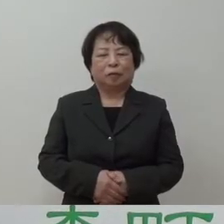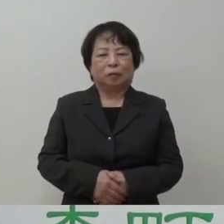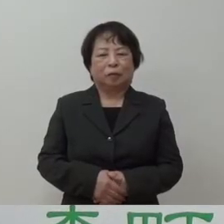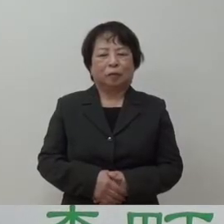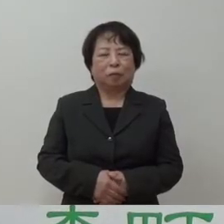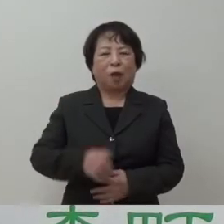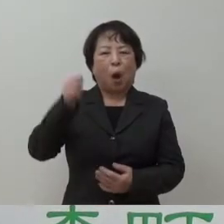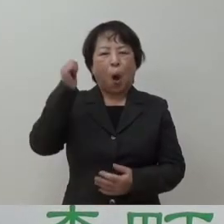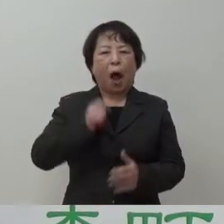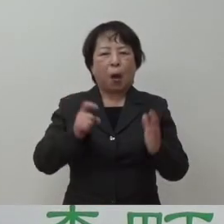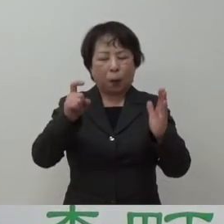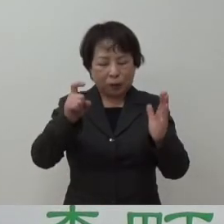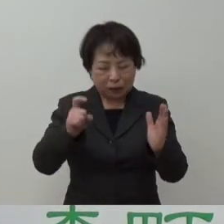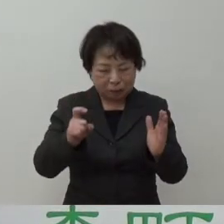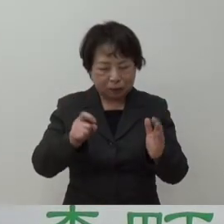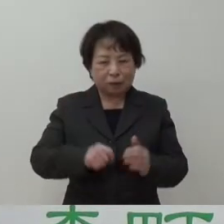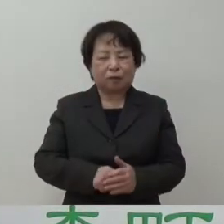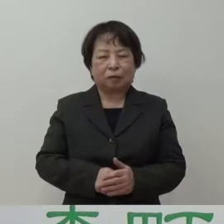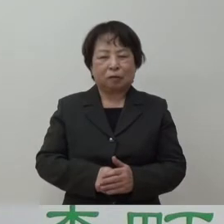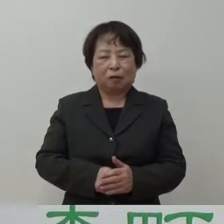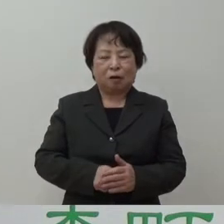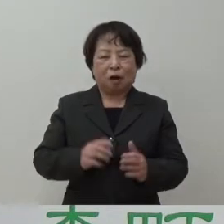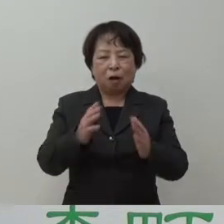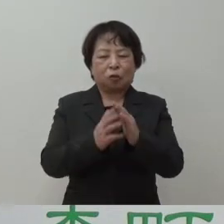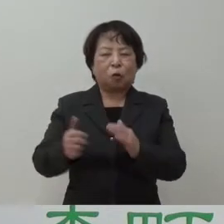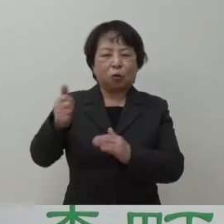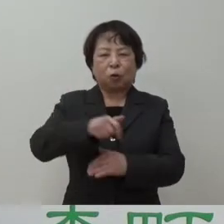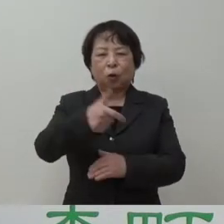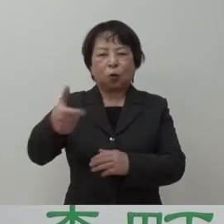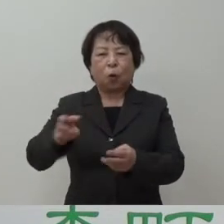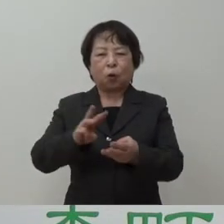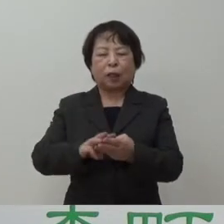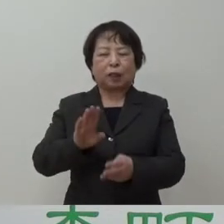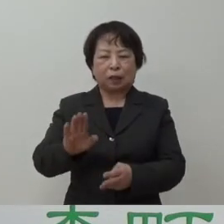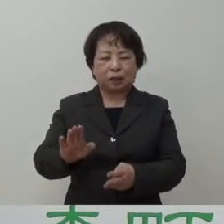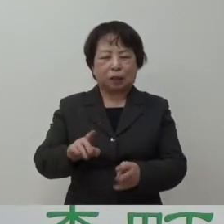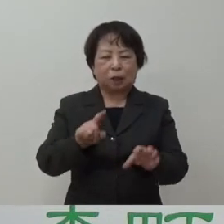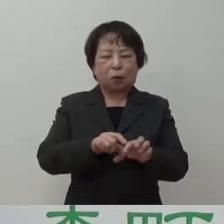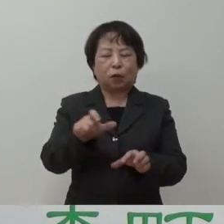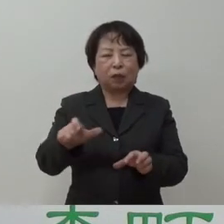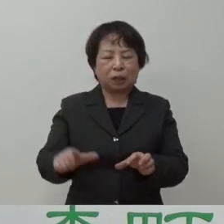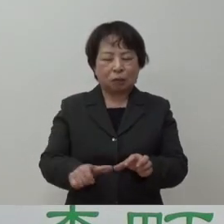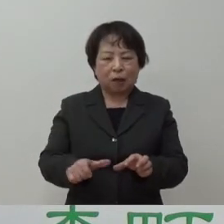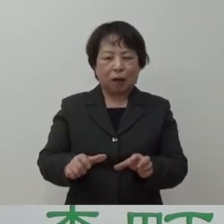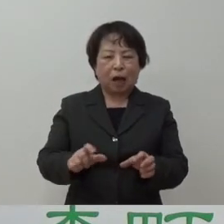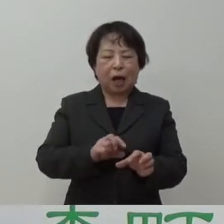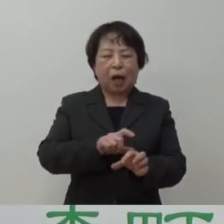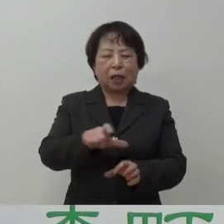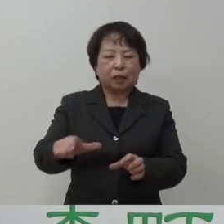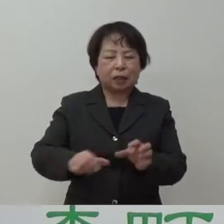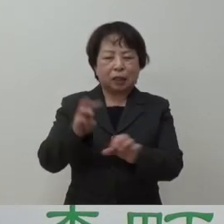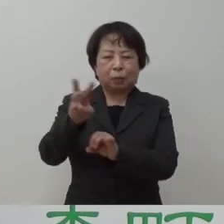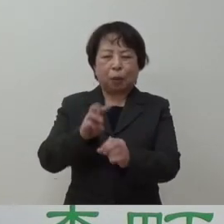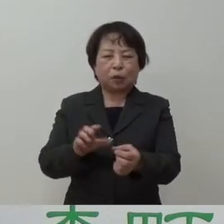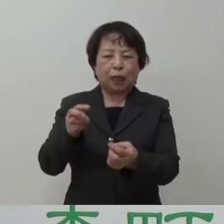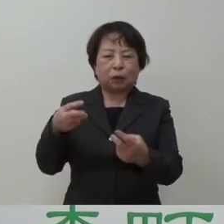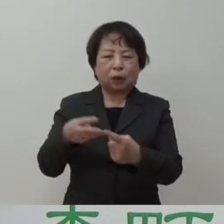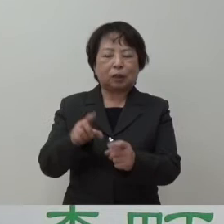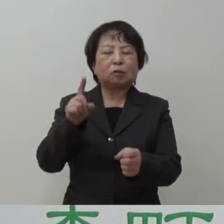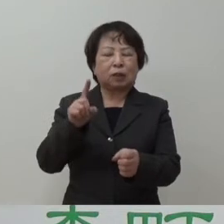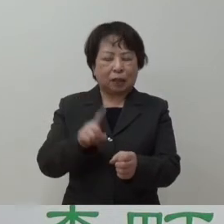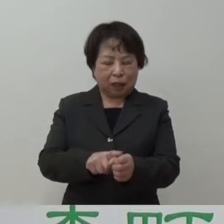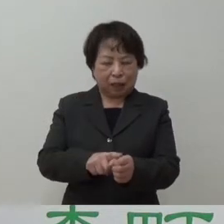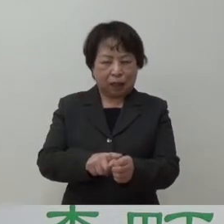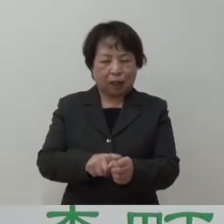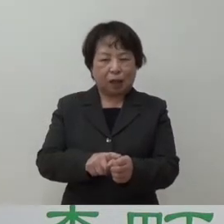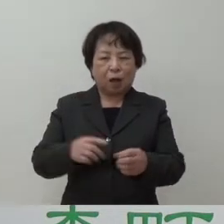おはようございます。町長の太田です。今月は地域防災の日について、